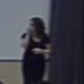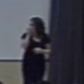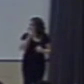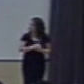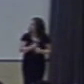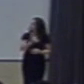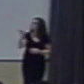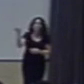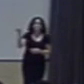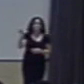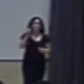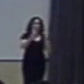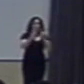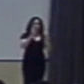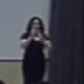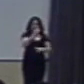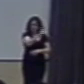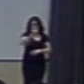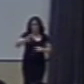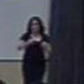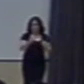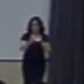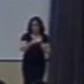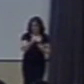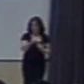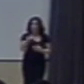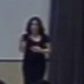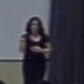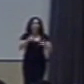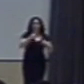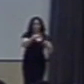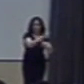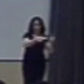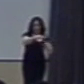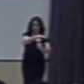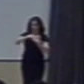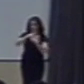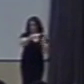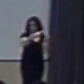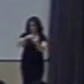Aquestes són dades d'audiències de l'estat espanyol per diferents mitjans.